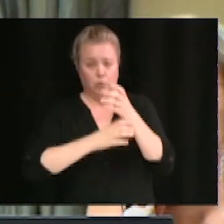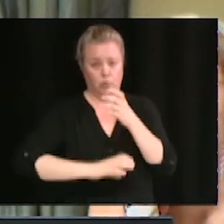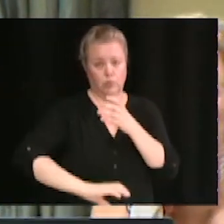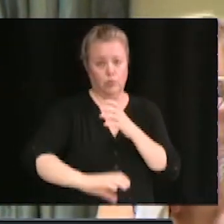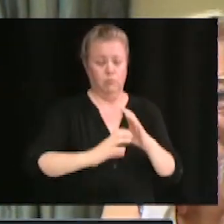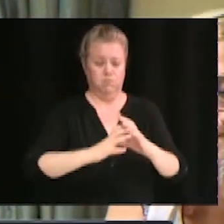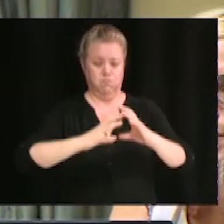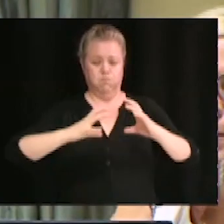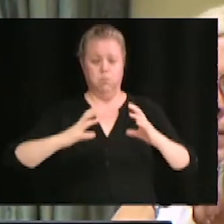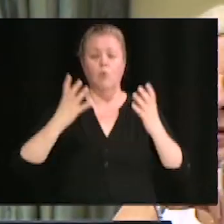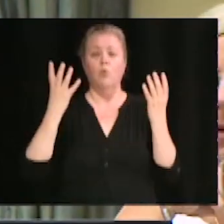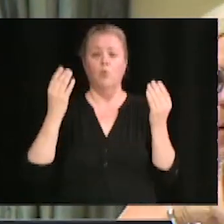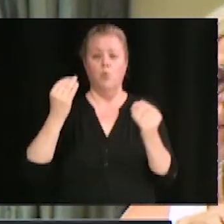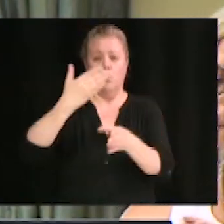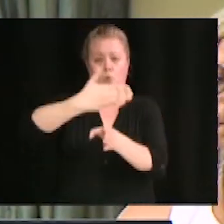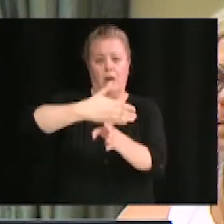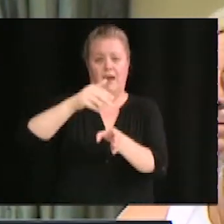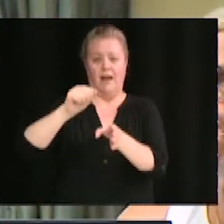de la route 116.